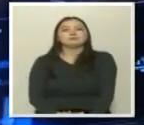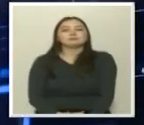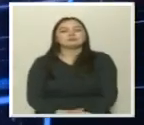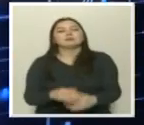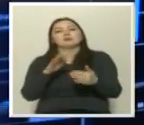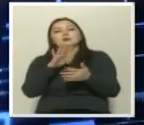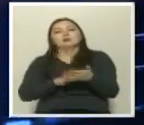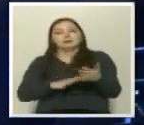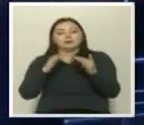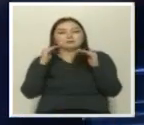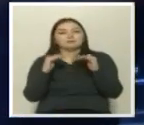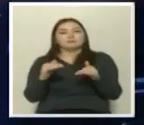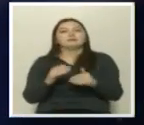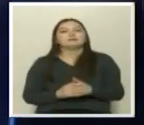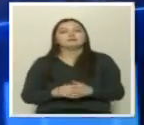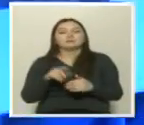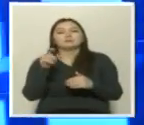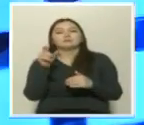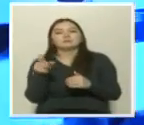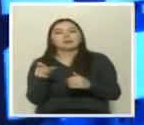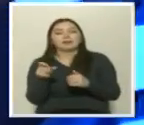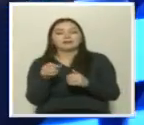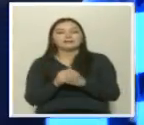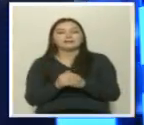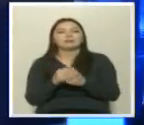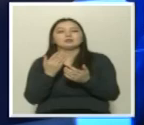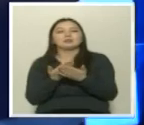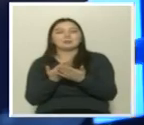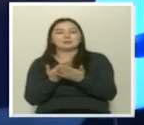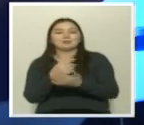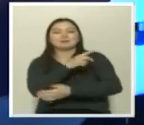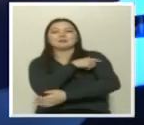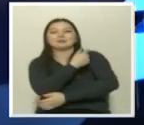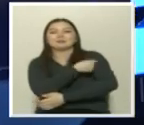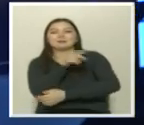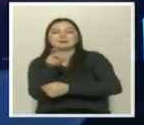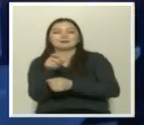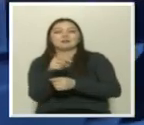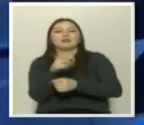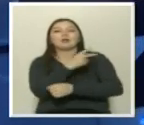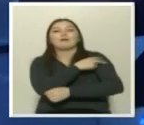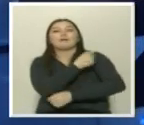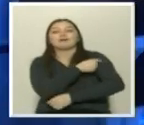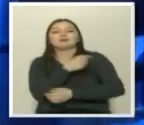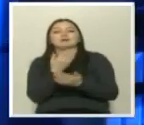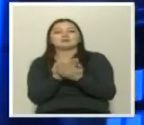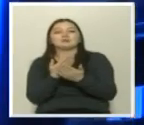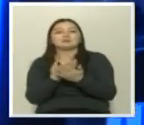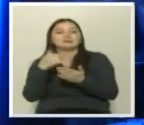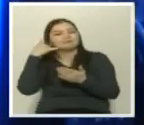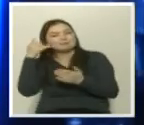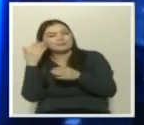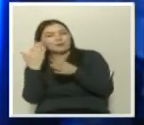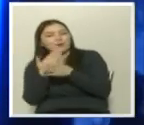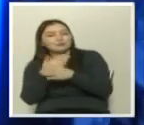Мы продолжаем рубрику «Человек труда». В городской станции скорой медицинской помощи трудится больше 100 фельдшеров. Одна из них – Тазагуль Джанаева,